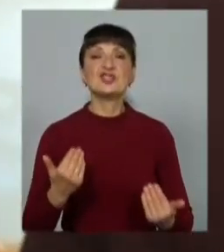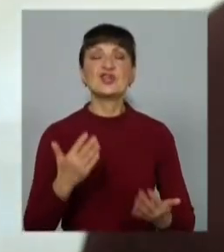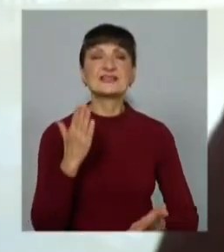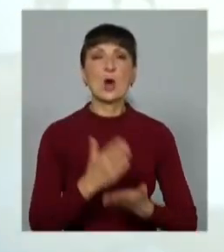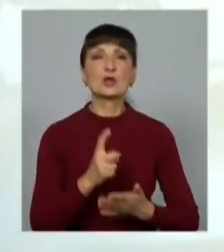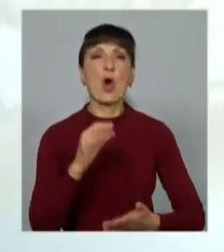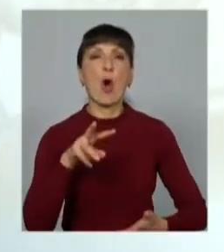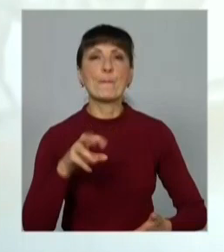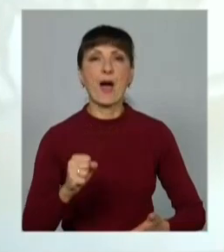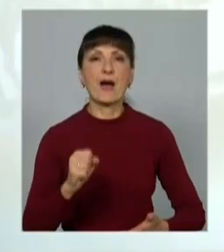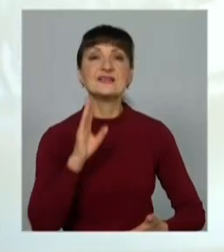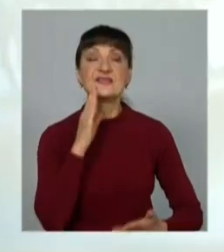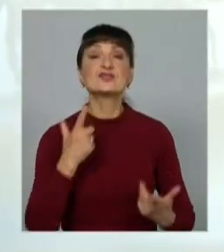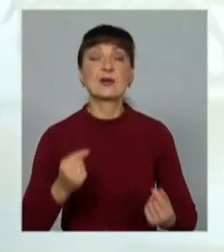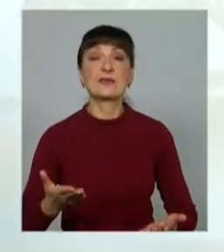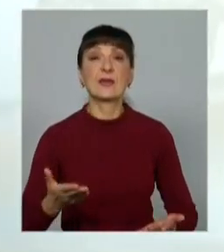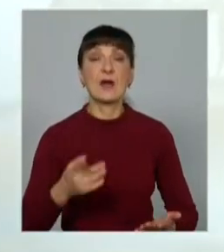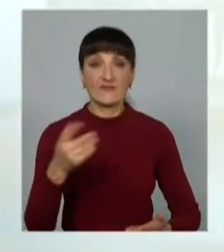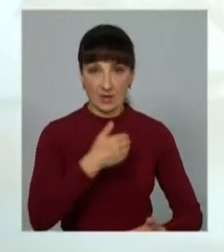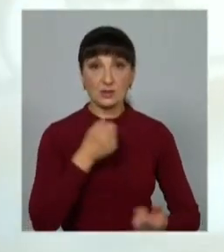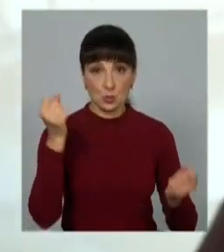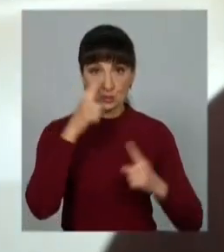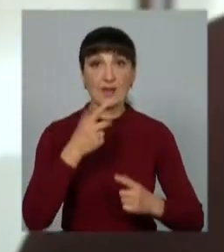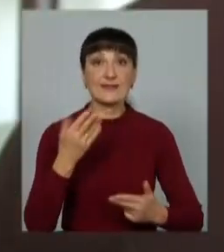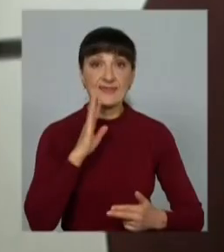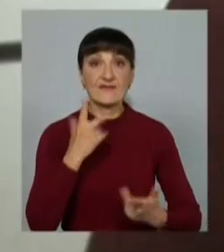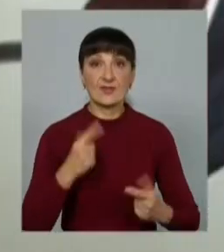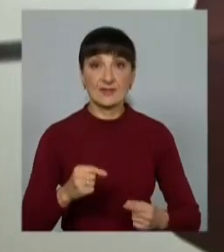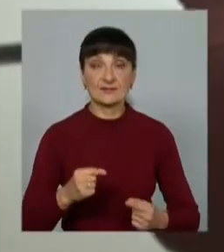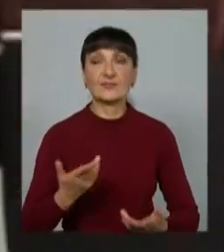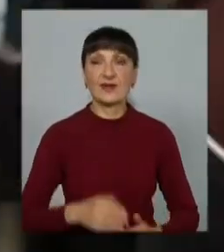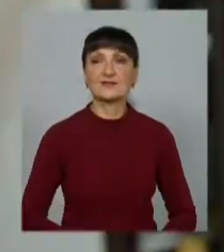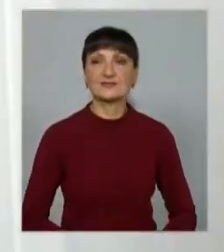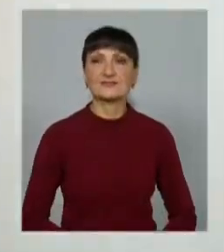находится Хома? Вы серьезно хотите знать, где она сейчас находится? Да.